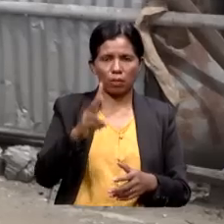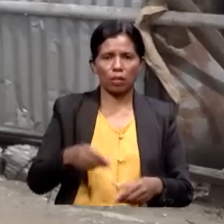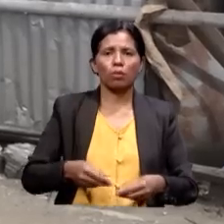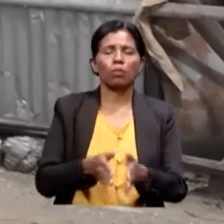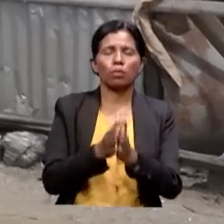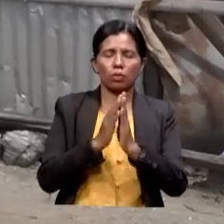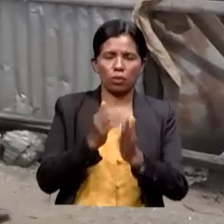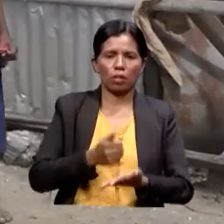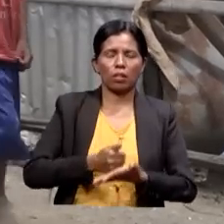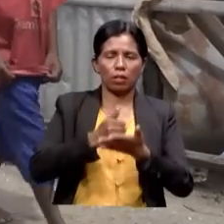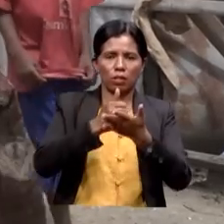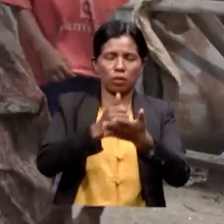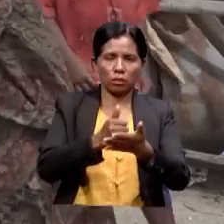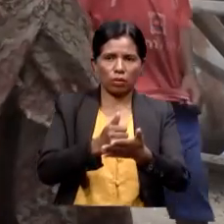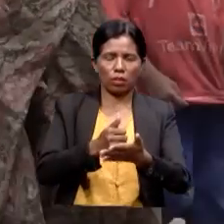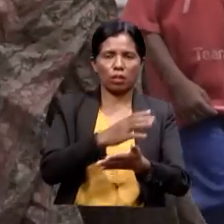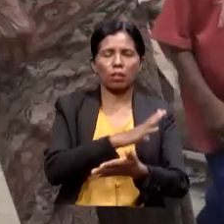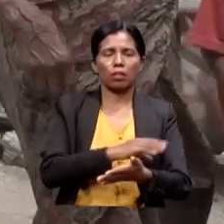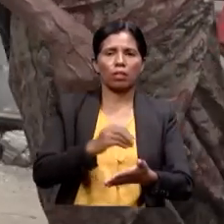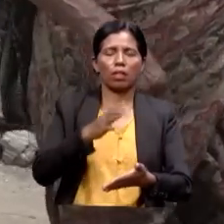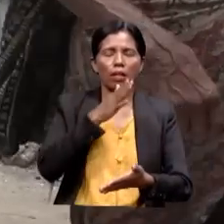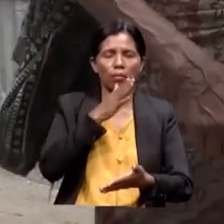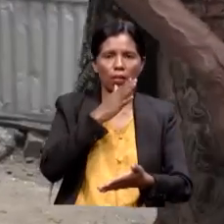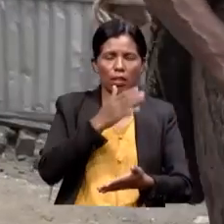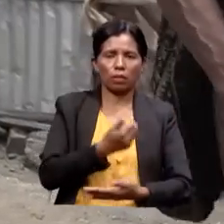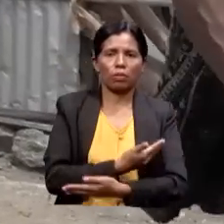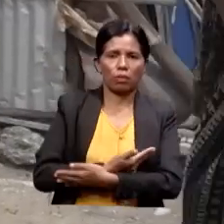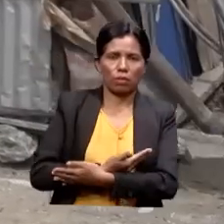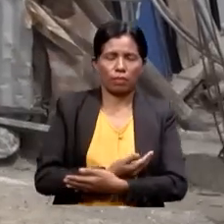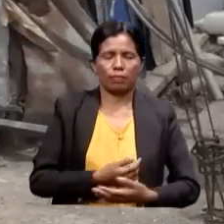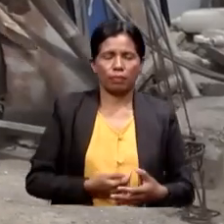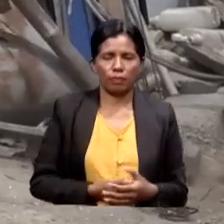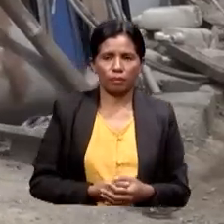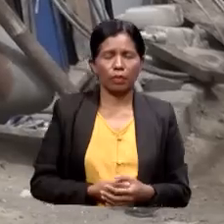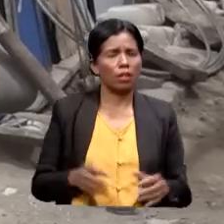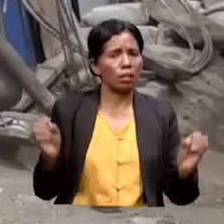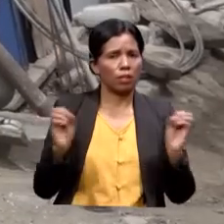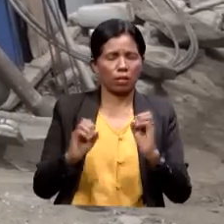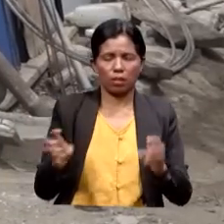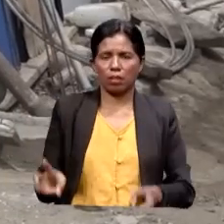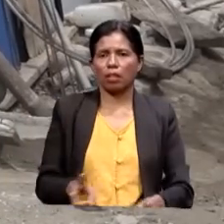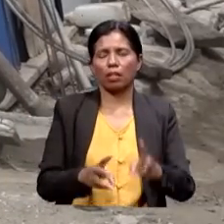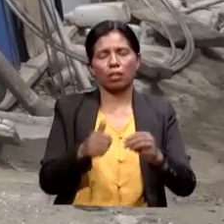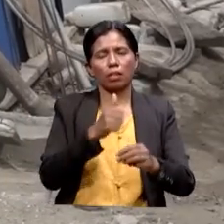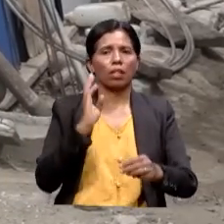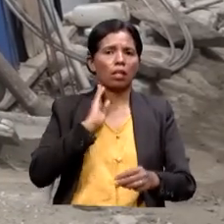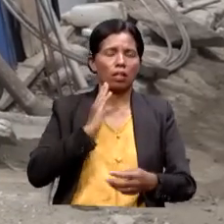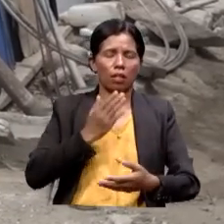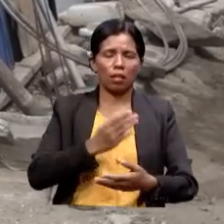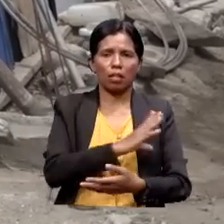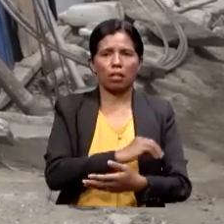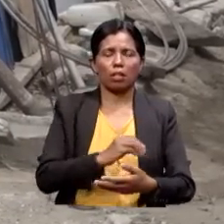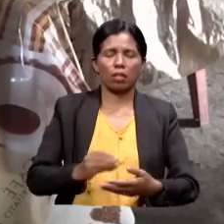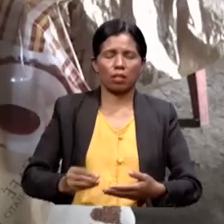ba, ho di hamahanan i hamaman hitin leten. La iya dalan seluk avo Benjamin ho avo Berta ato